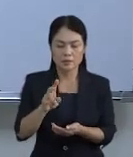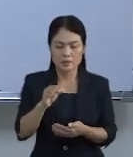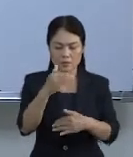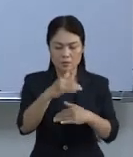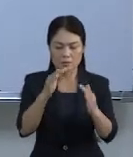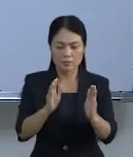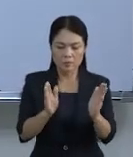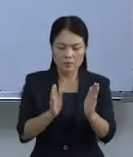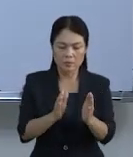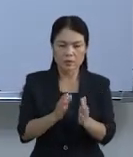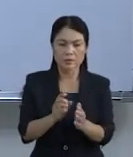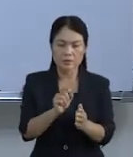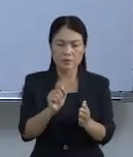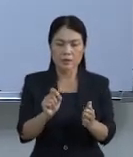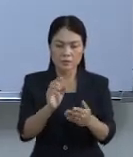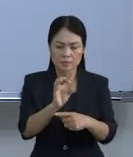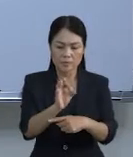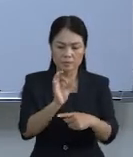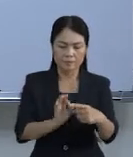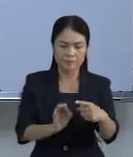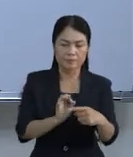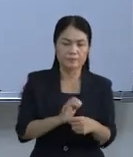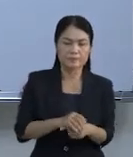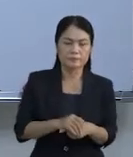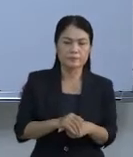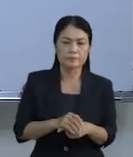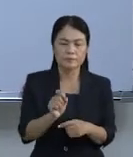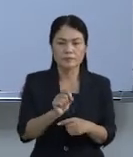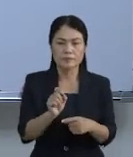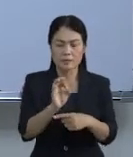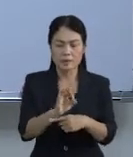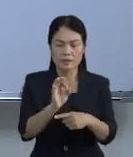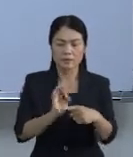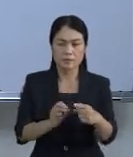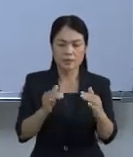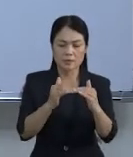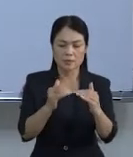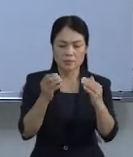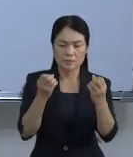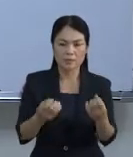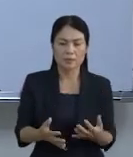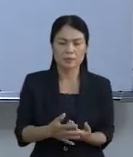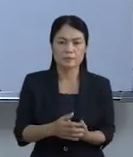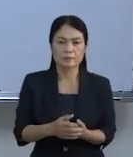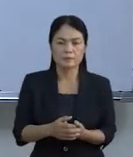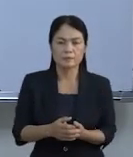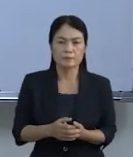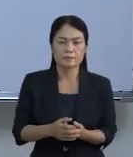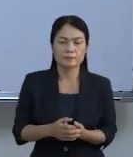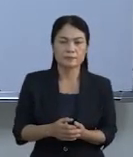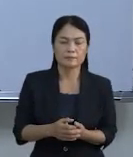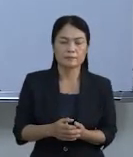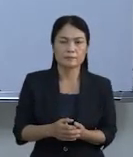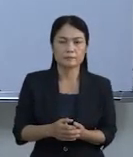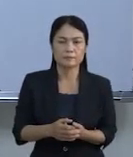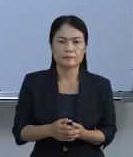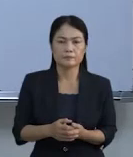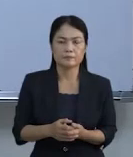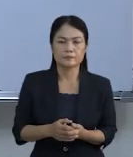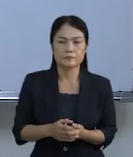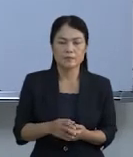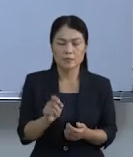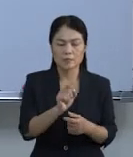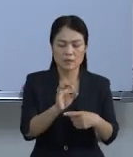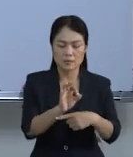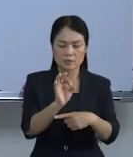dương rồi xe chi bập hết và nè sợ xe chìa bọc hía xoay bọc má cốt và sợ xe